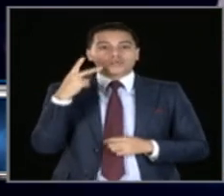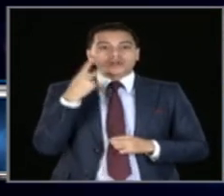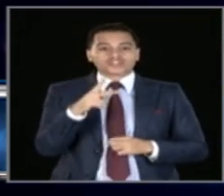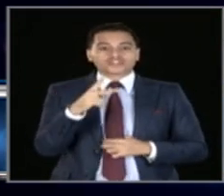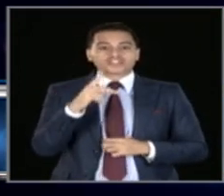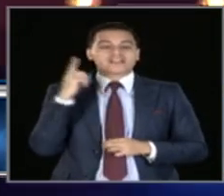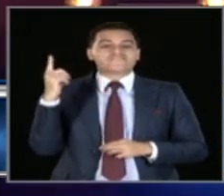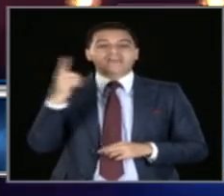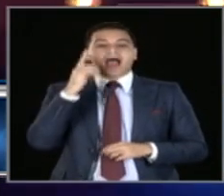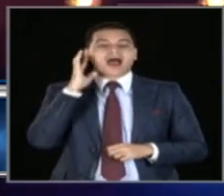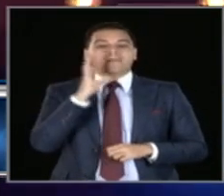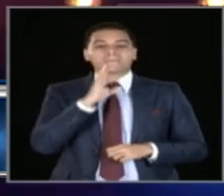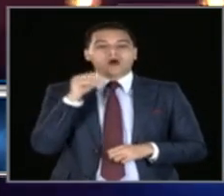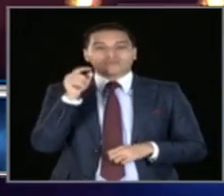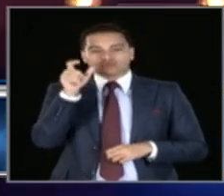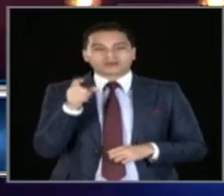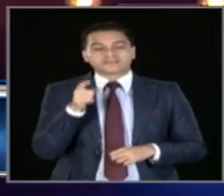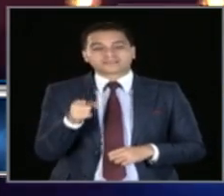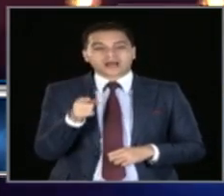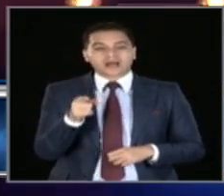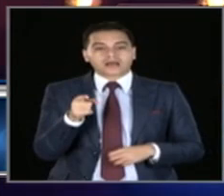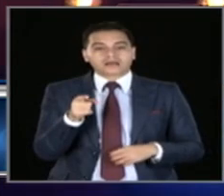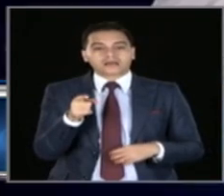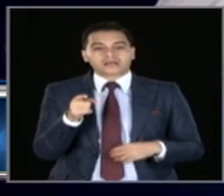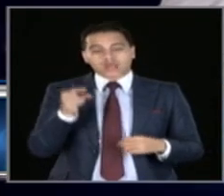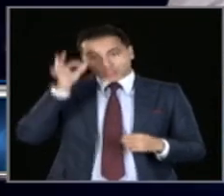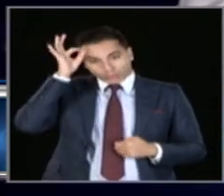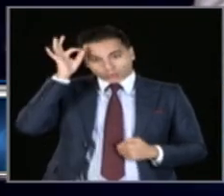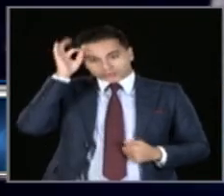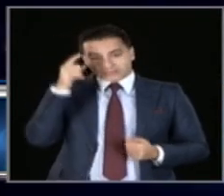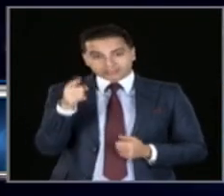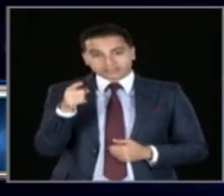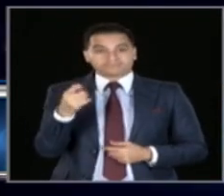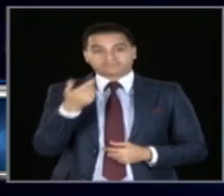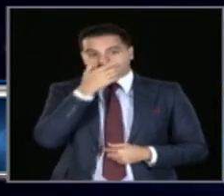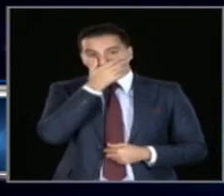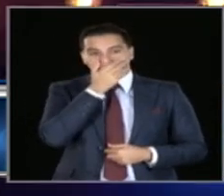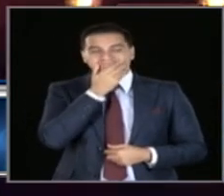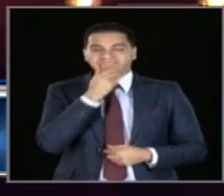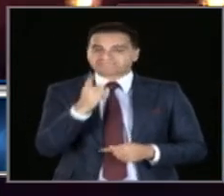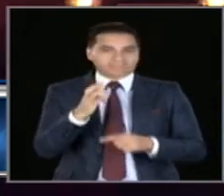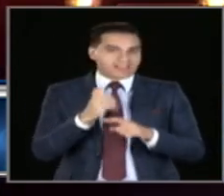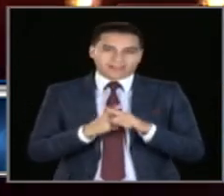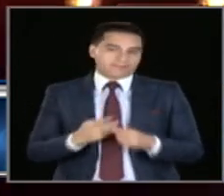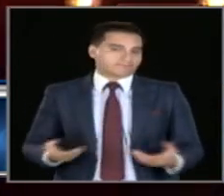22 عالميا. سعد صالح، إجابتك؟ تونسي. تونسي، إجابة